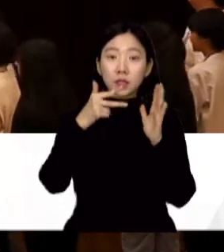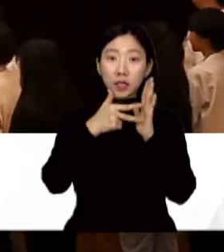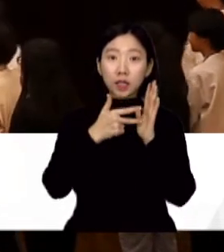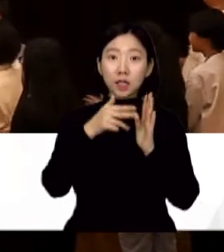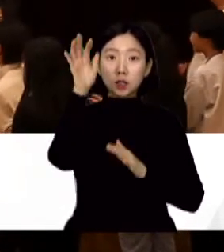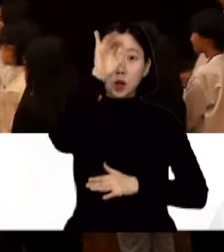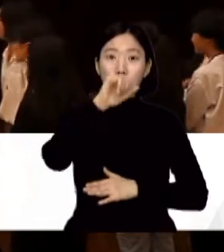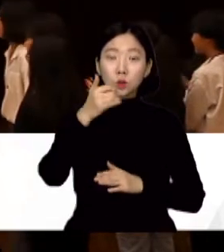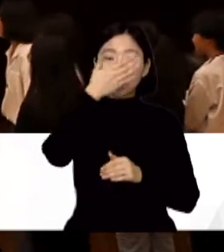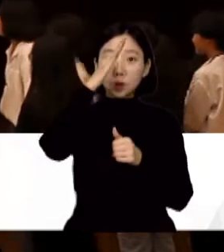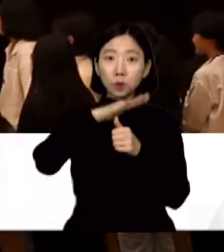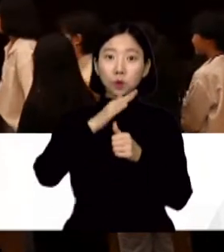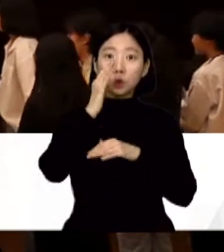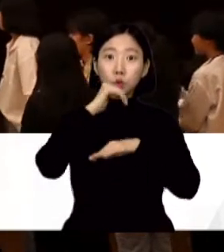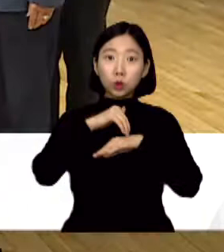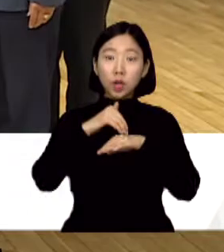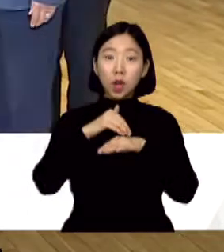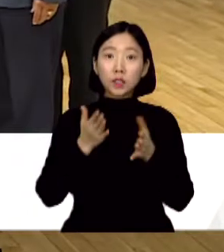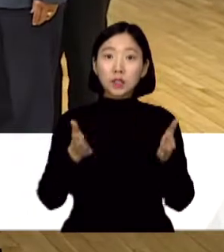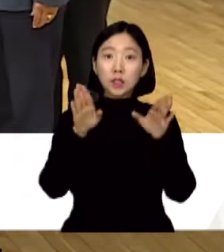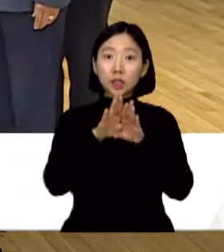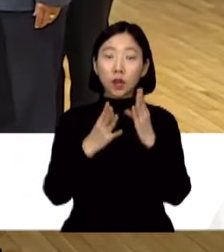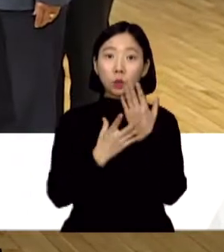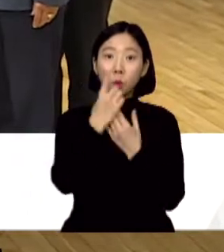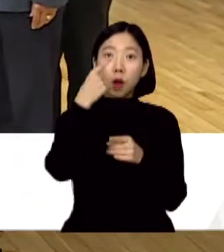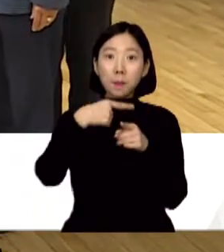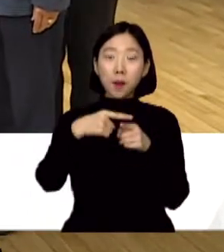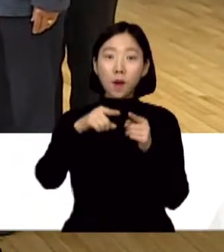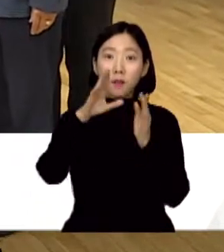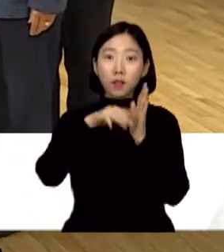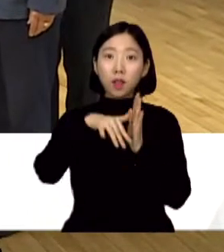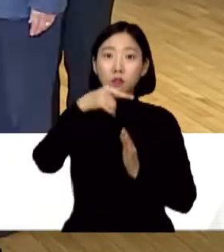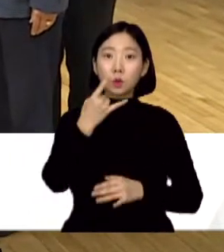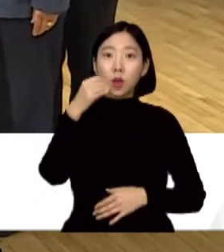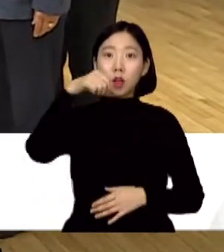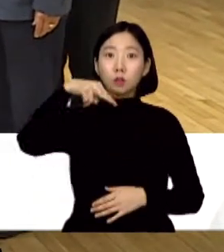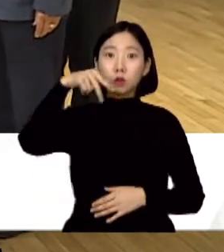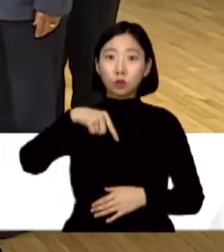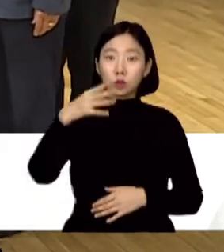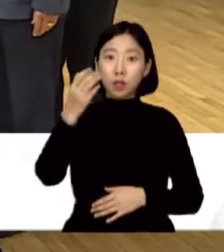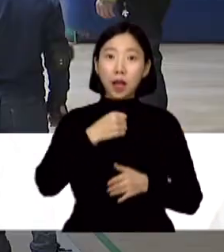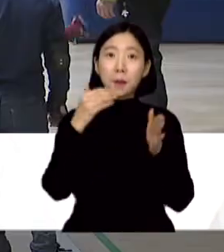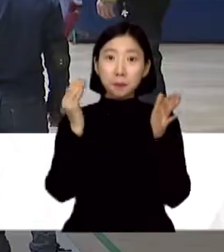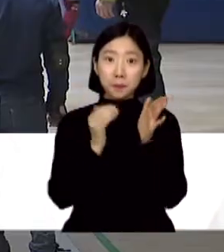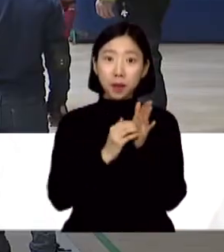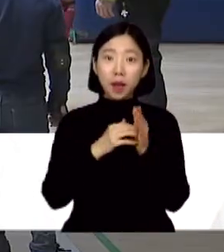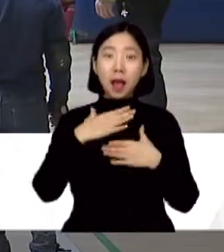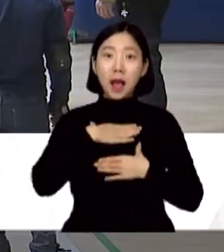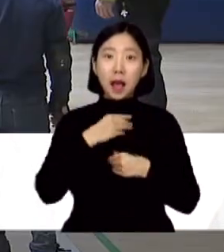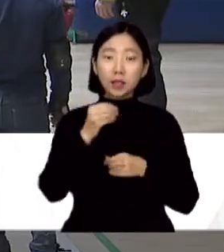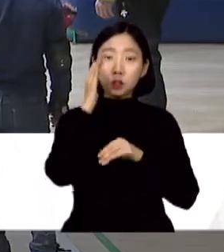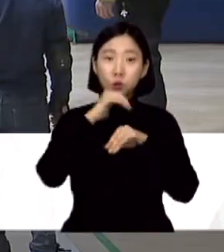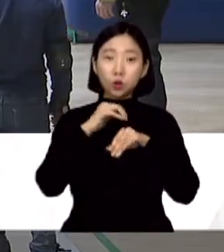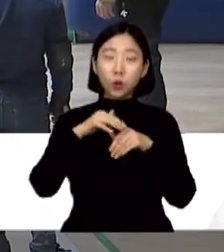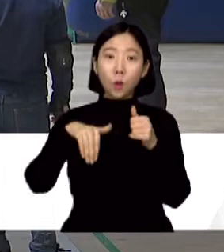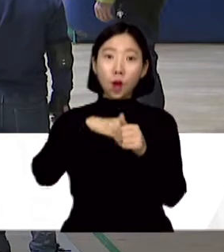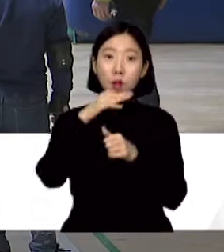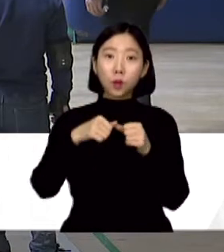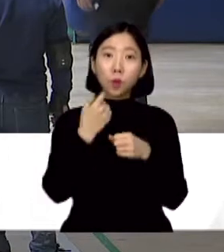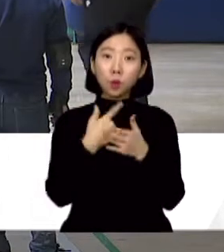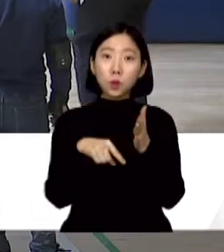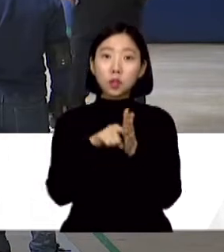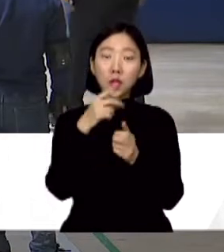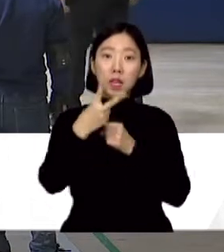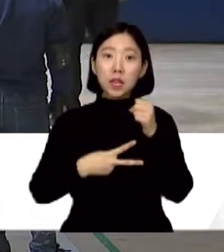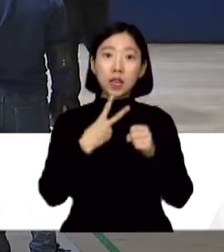안양시 청소년재단이 전국 청소년 수련시설 종합평가에서 최우수 등급을 받았습니다. 안전한 수련활동 여건